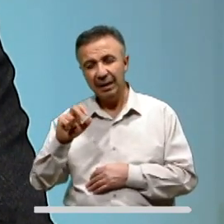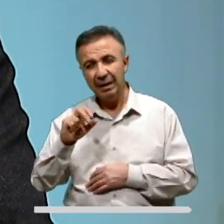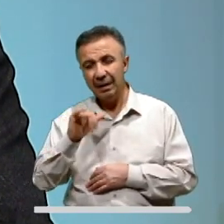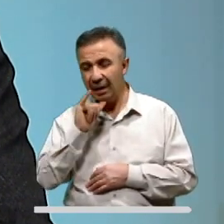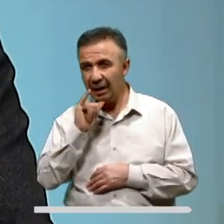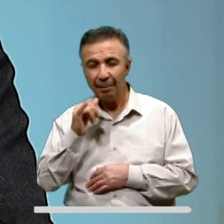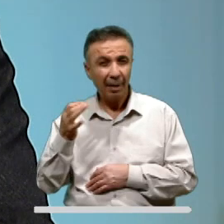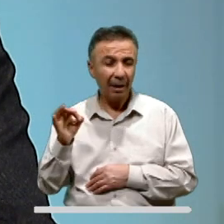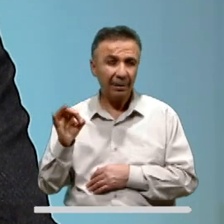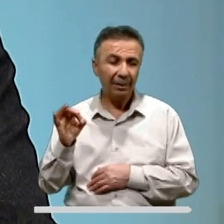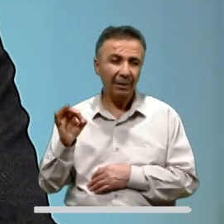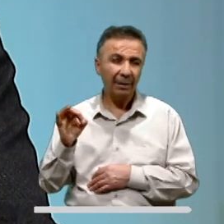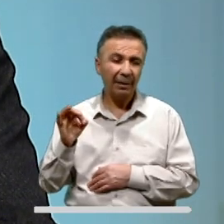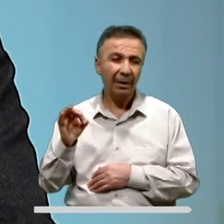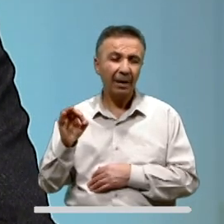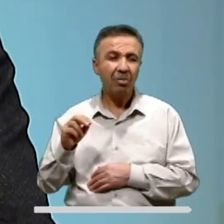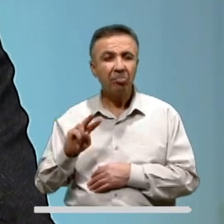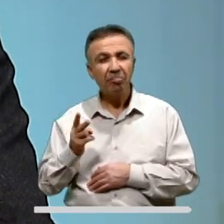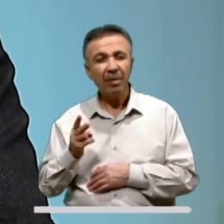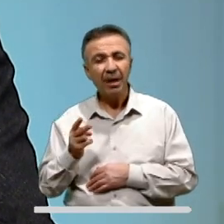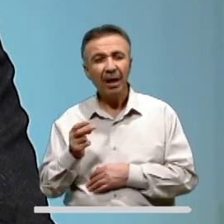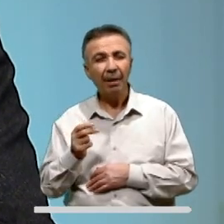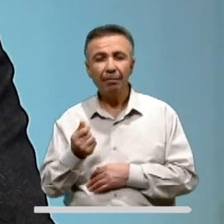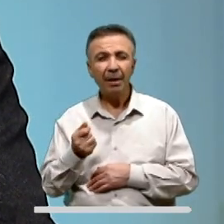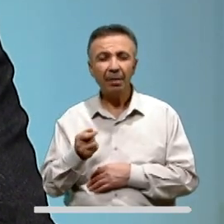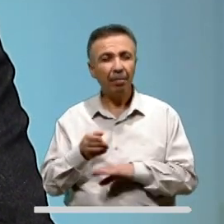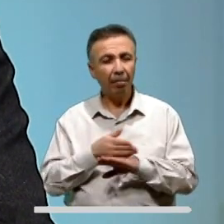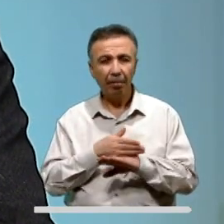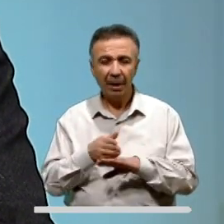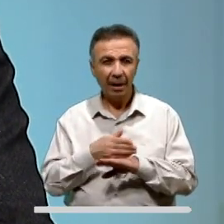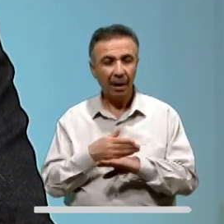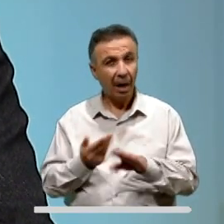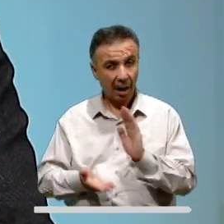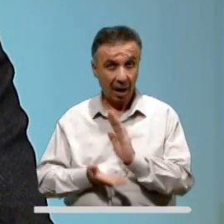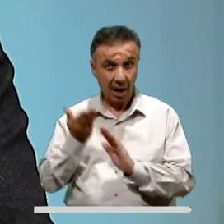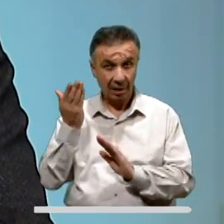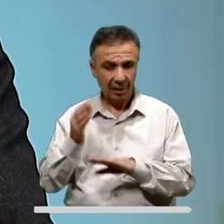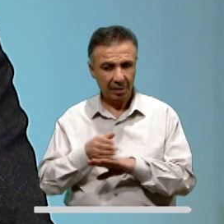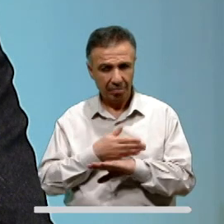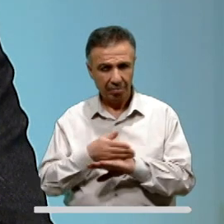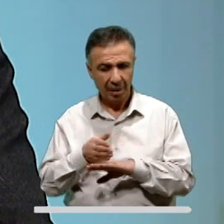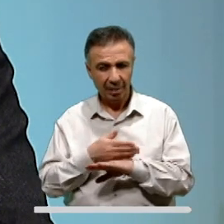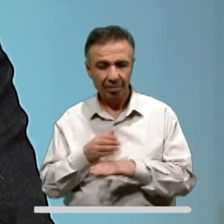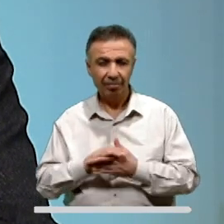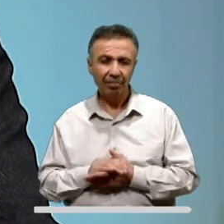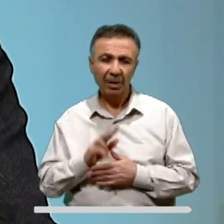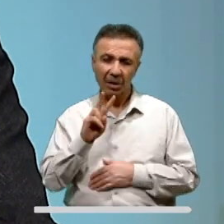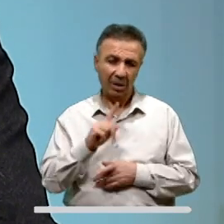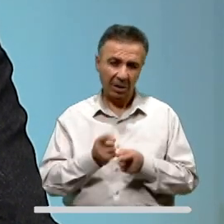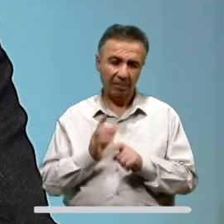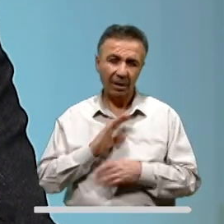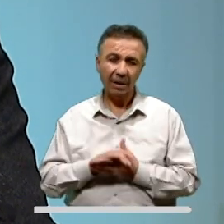veya değerinde bir nami mal. Nami mal dediğimizde iki çeşit maldır.